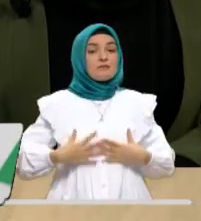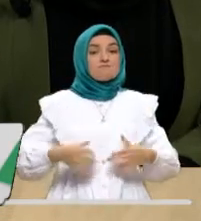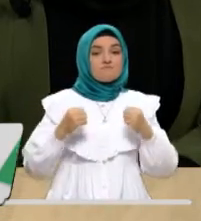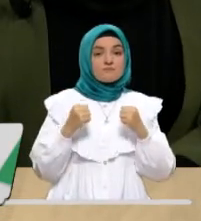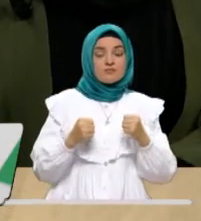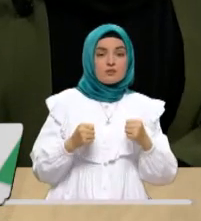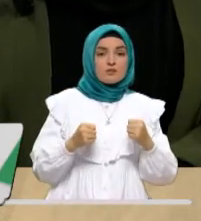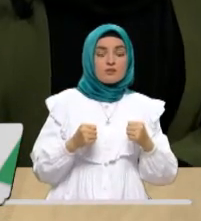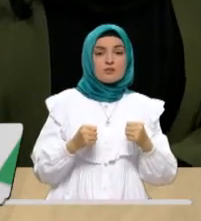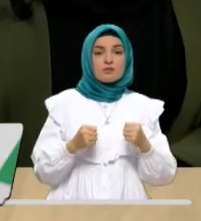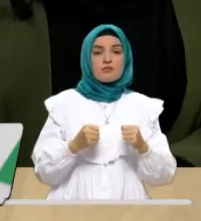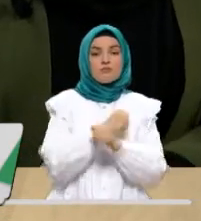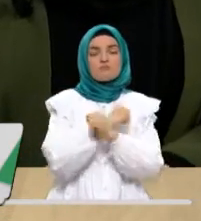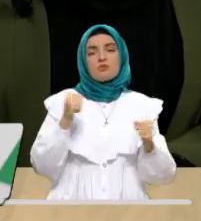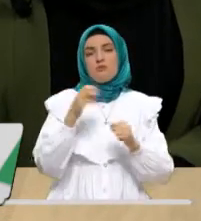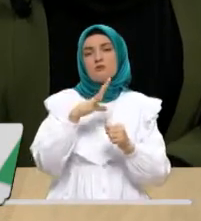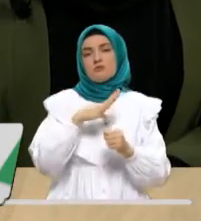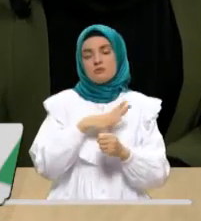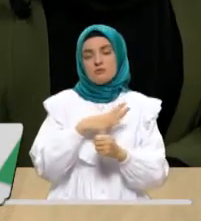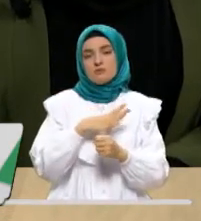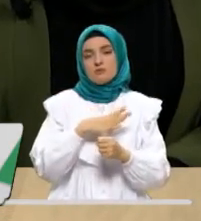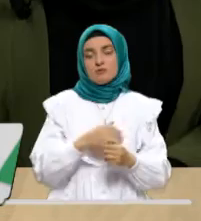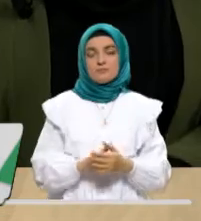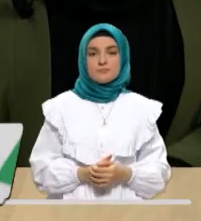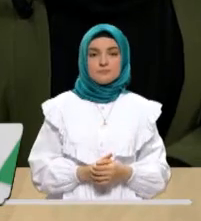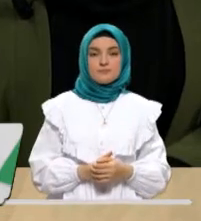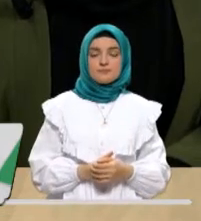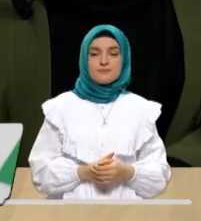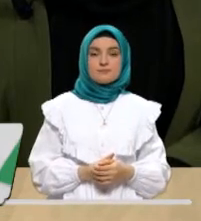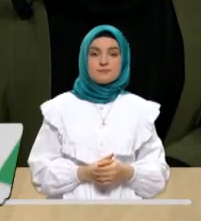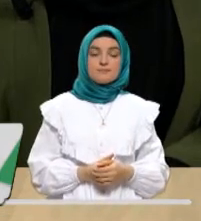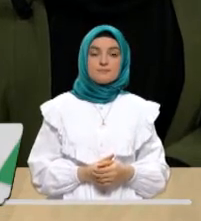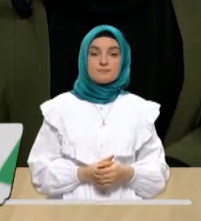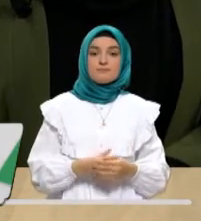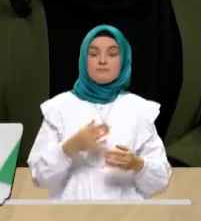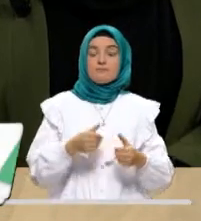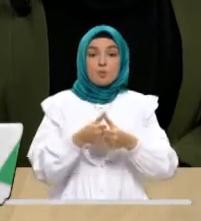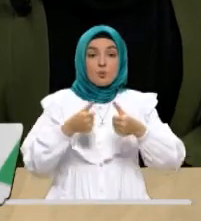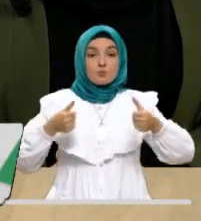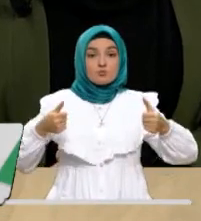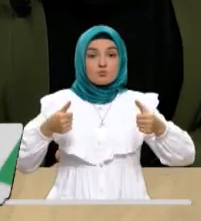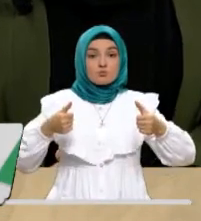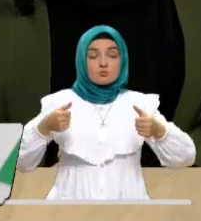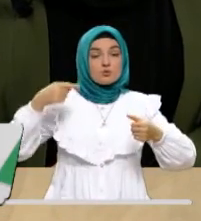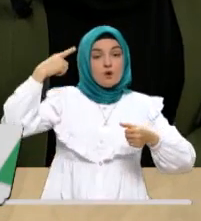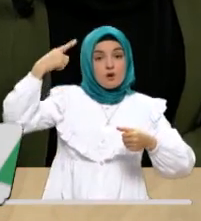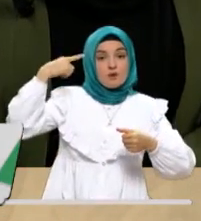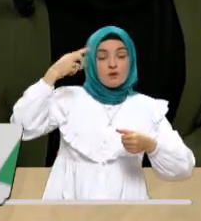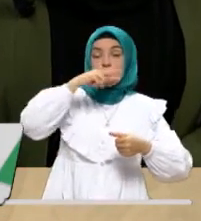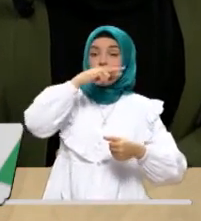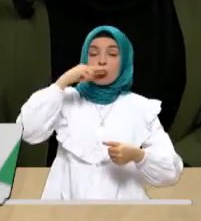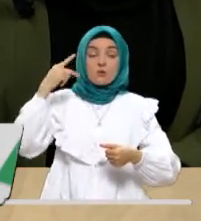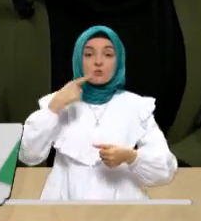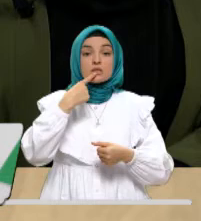daha farklı şeyleri var. Alanları yani çok, var. Çok derin bir alan koku, evet, gerçekten. Evet, evet. Mesela en uzun hafıza da koku diyorlar. Aslında bu